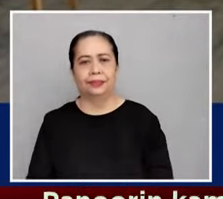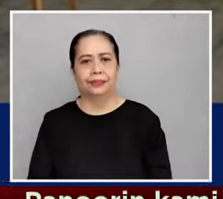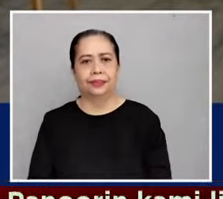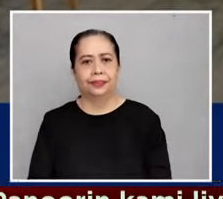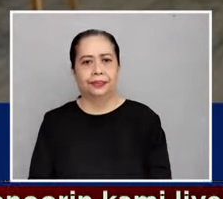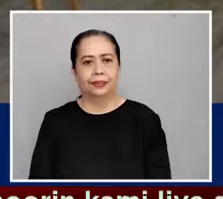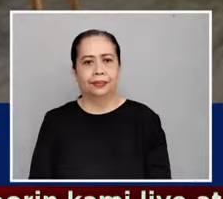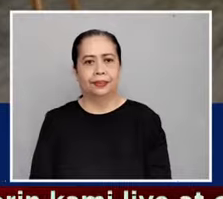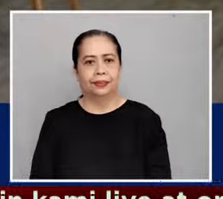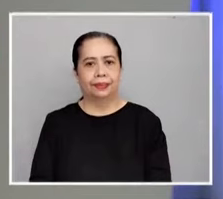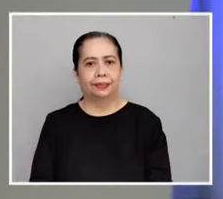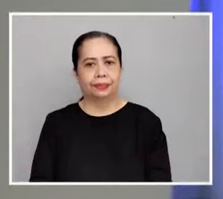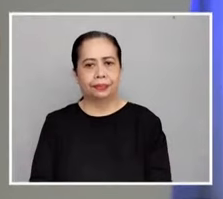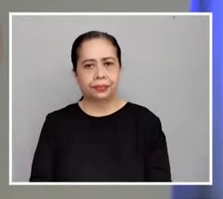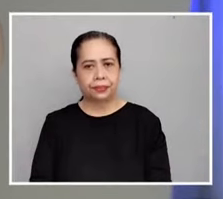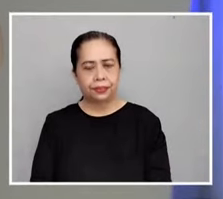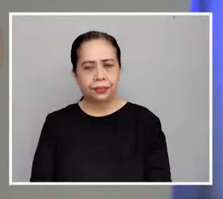News.